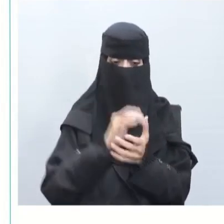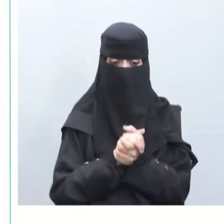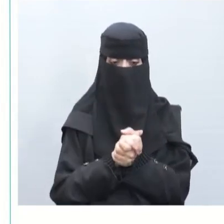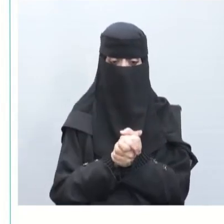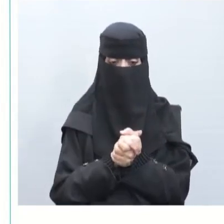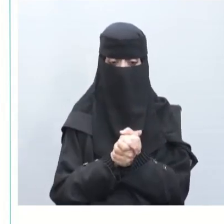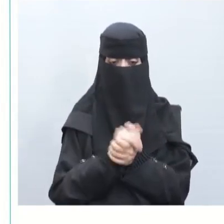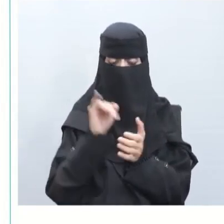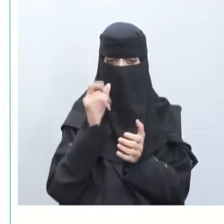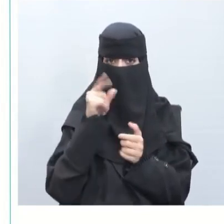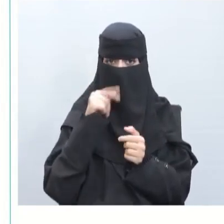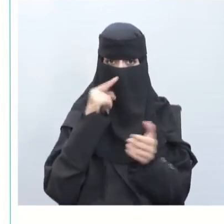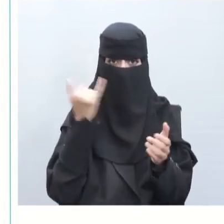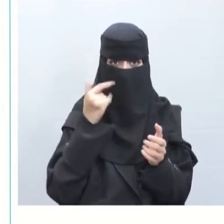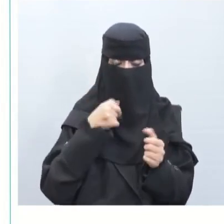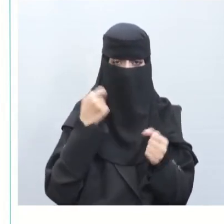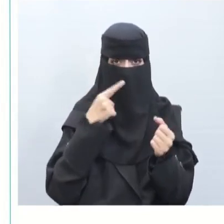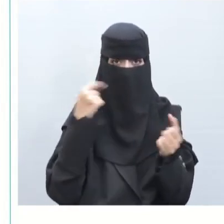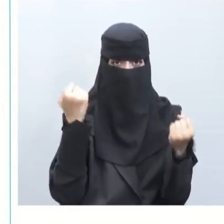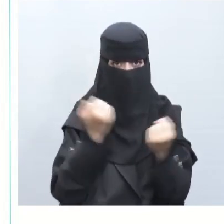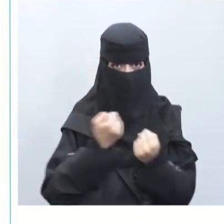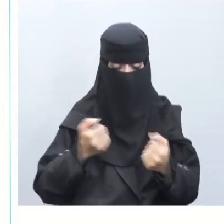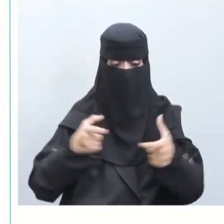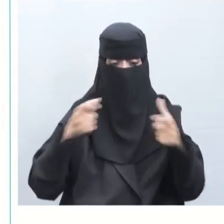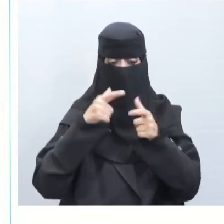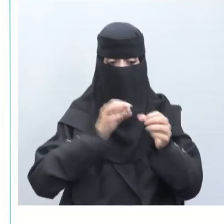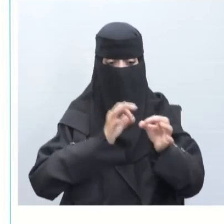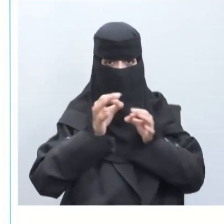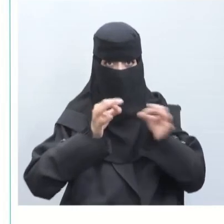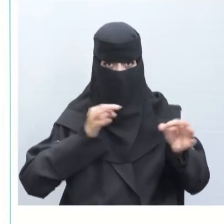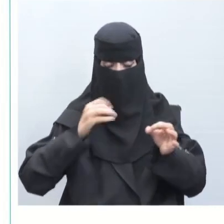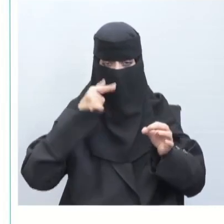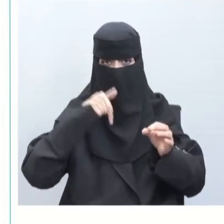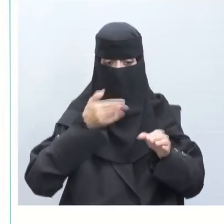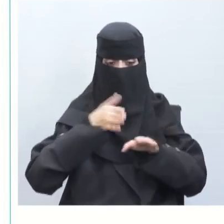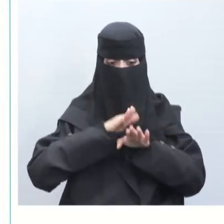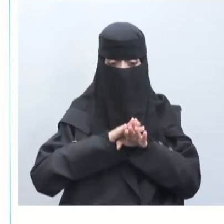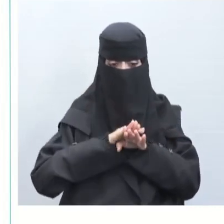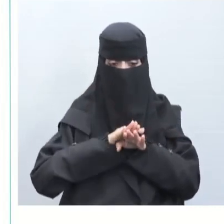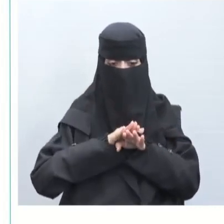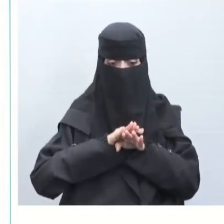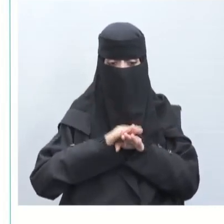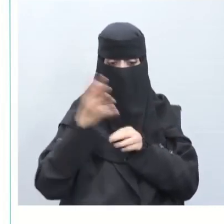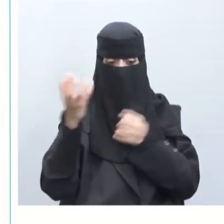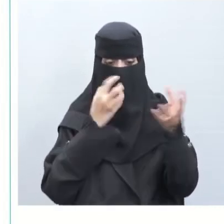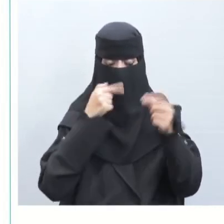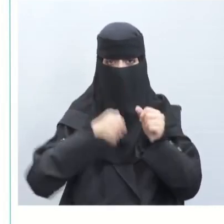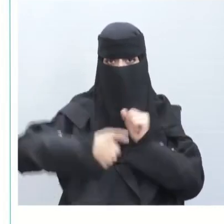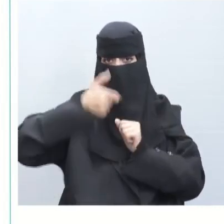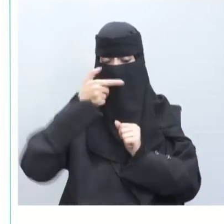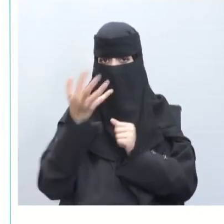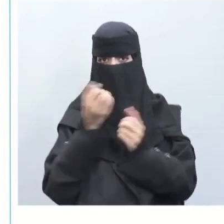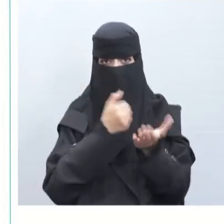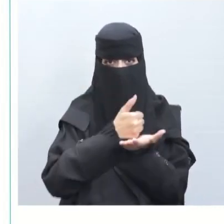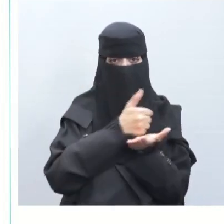الحل من المهم ان ندرب العاملين الفعاليه ننسق معهم على مع الموردين عن افضل السبل